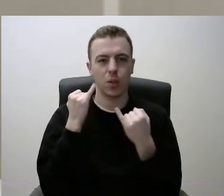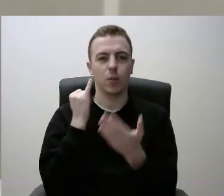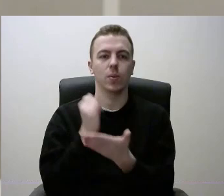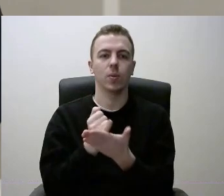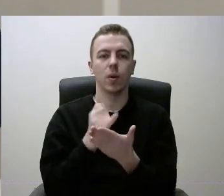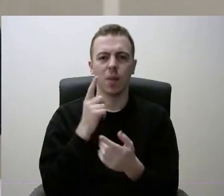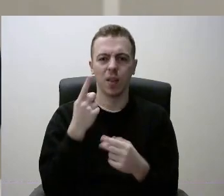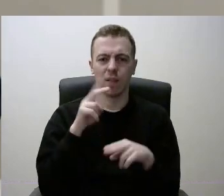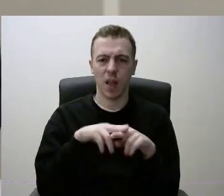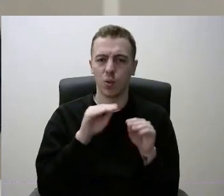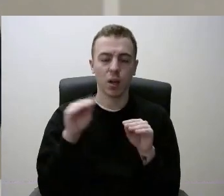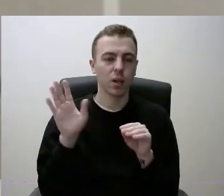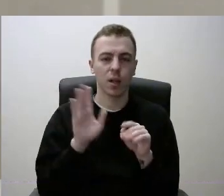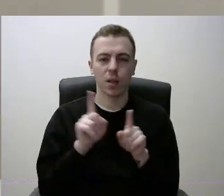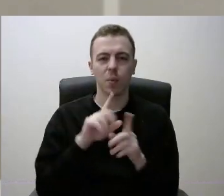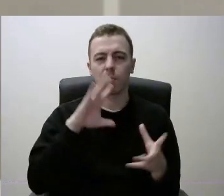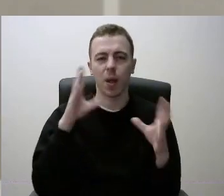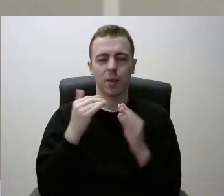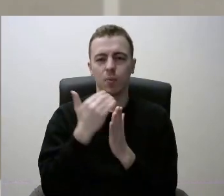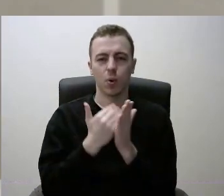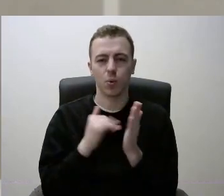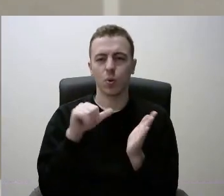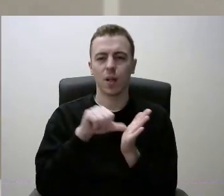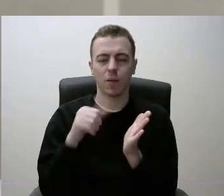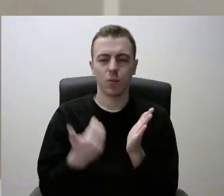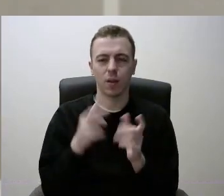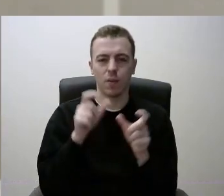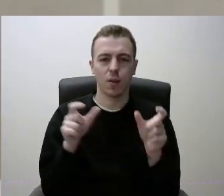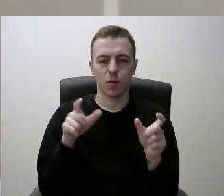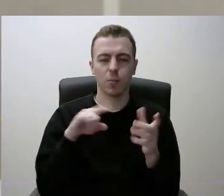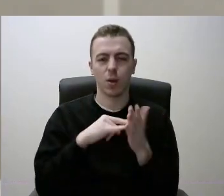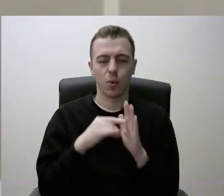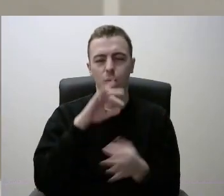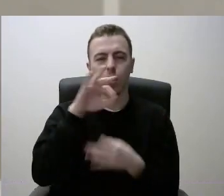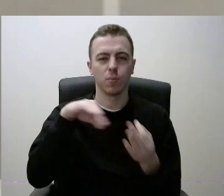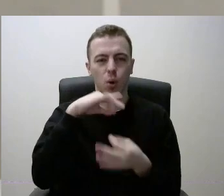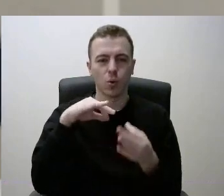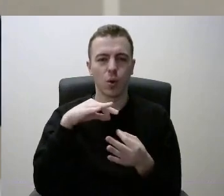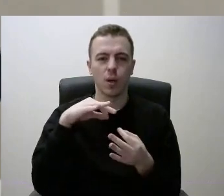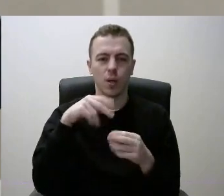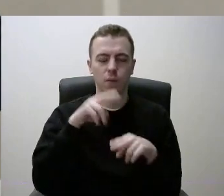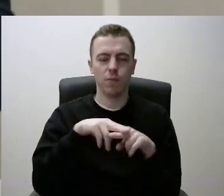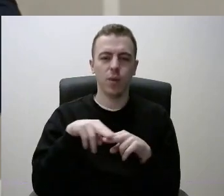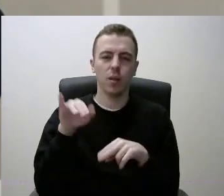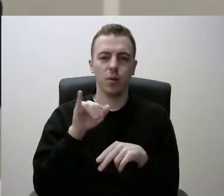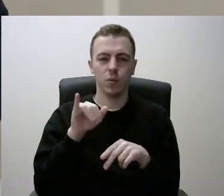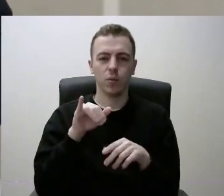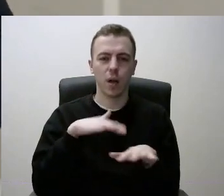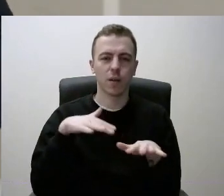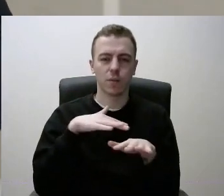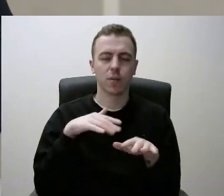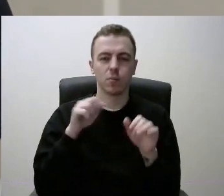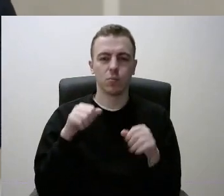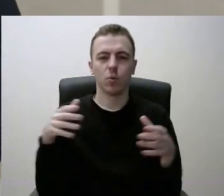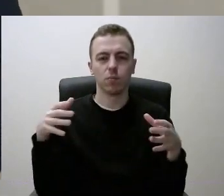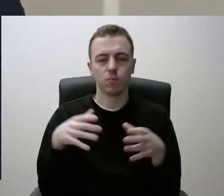vietų įrengimą, bet į bendras programas, kuriuose dalyvautų gyventojai, planuojant, projektuojant vietas jų erdvėse, kad draugė su